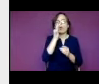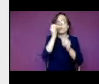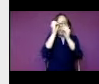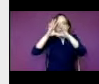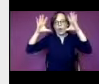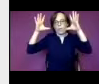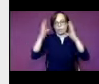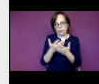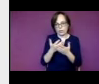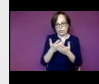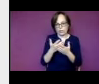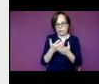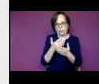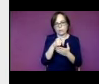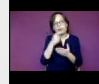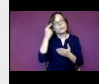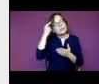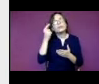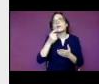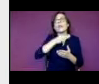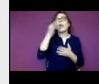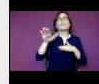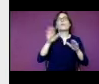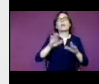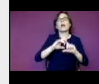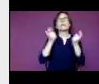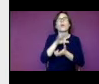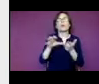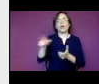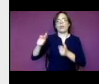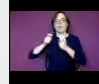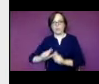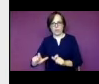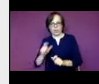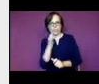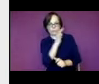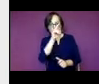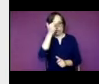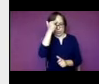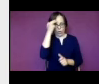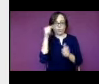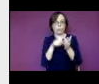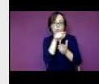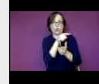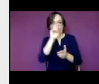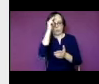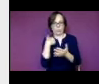naturą. I myślę, że to też może być fajny punkt wyjścia do naszej dalszej dyskusji, żeby się